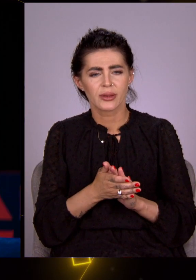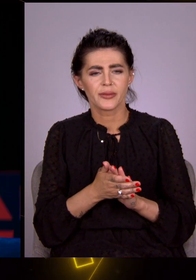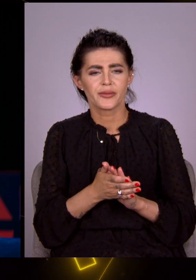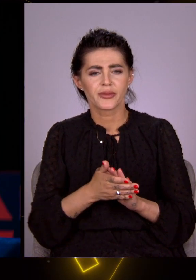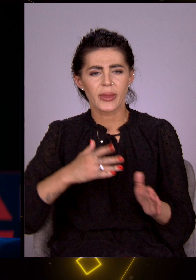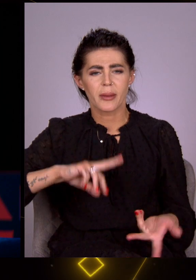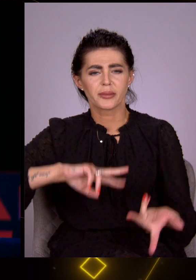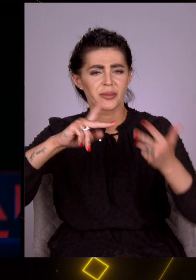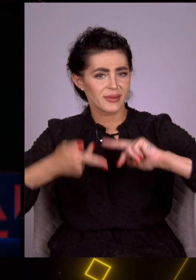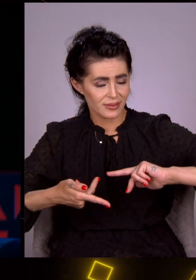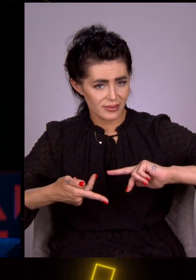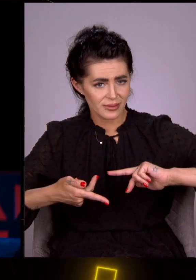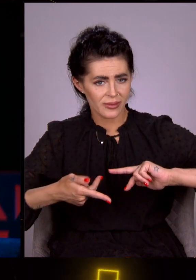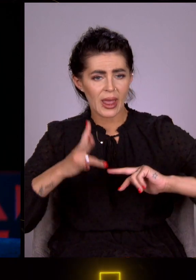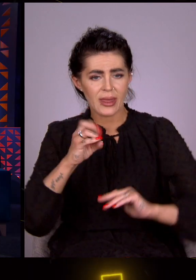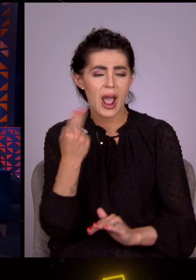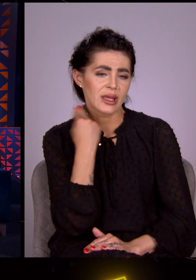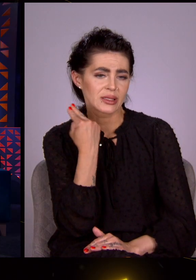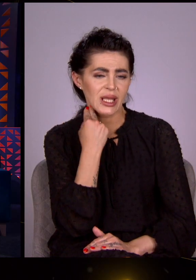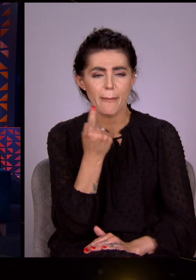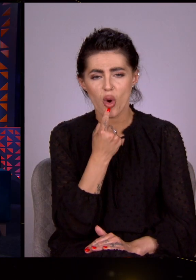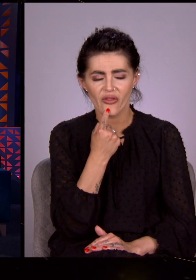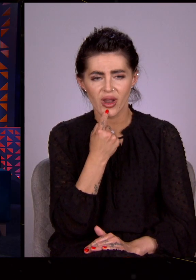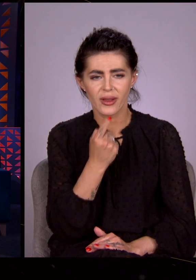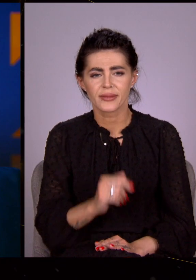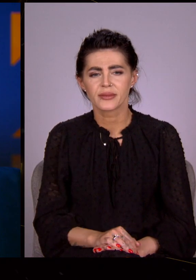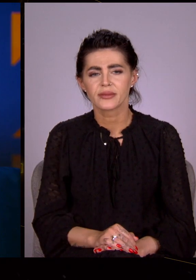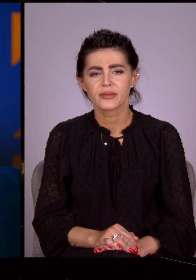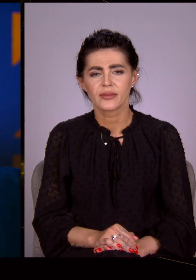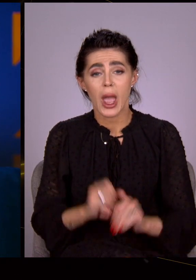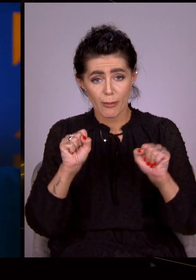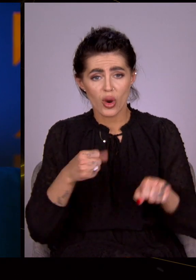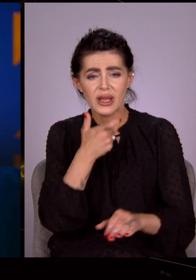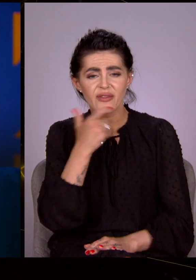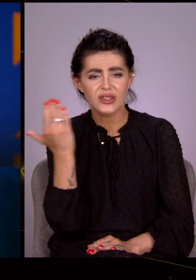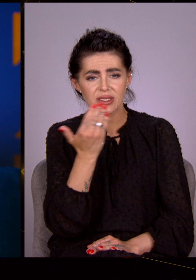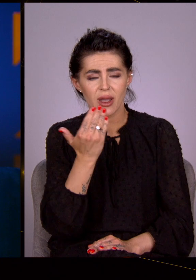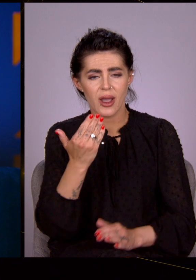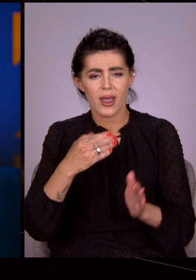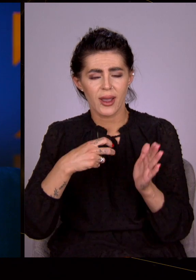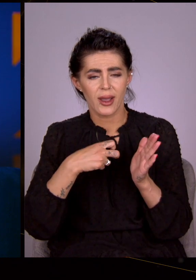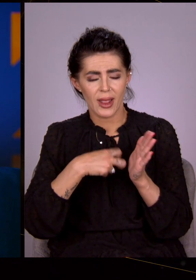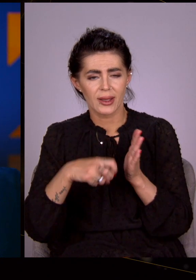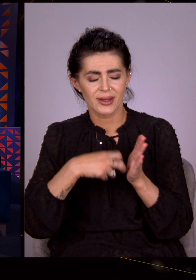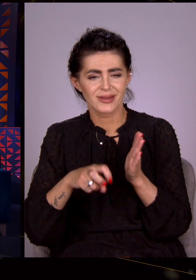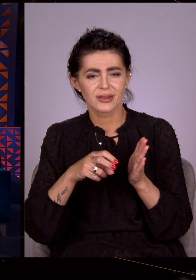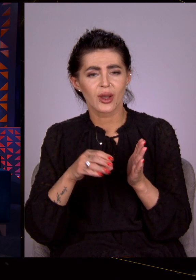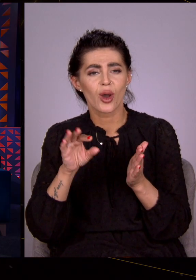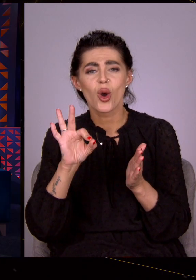приклала на англійську мову. А можна подивитися цей лист, побачити? Да?